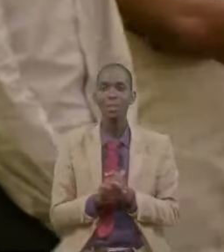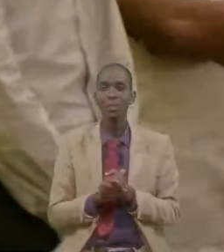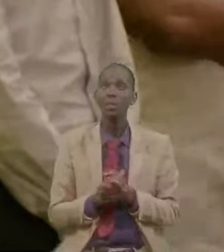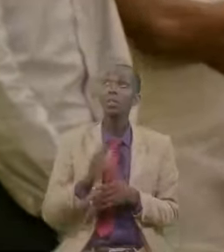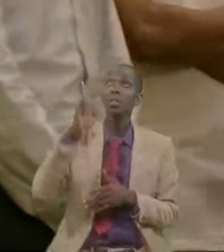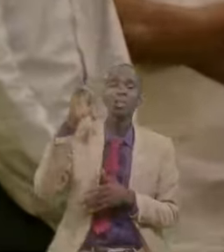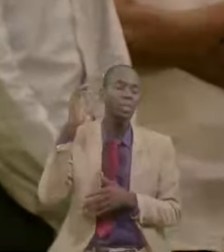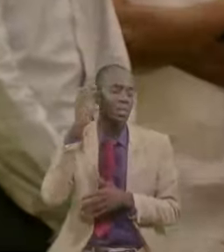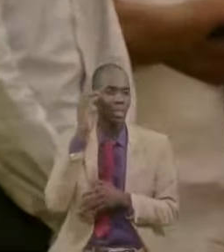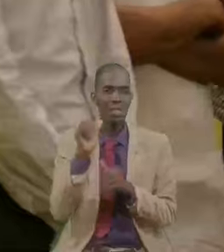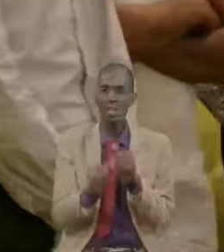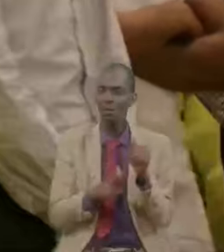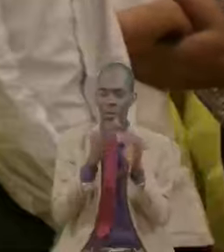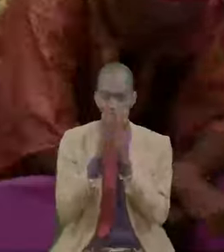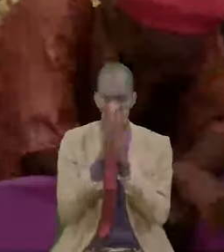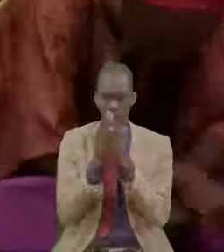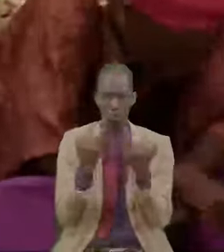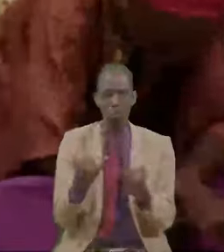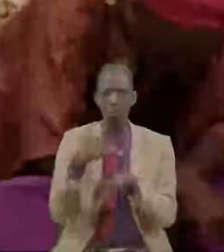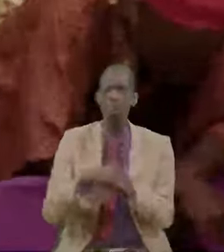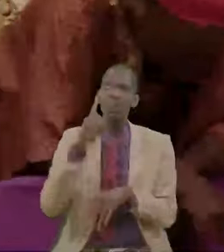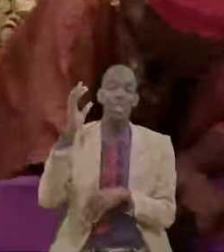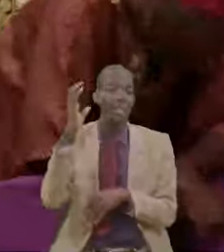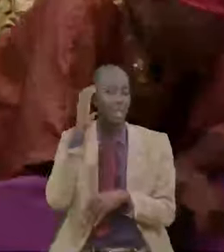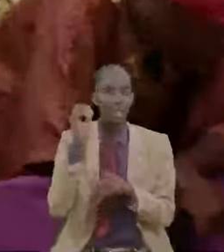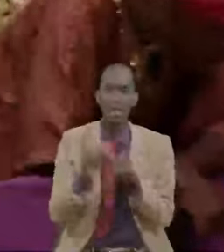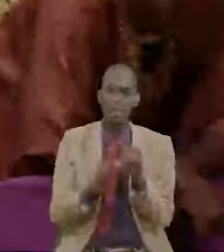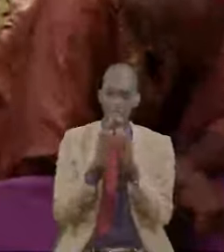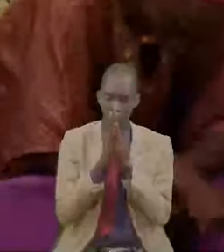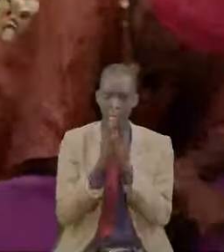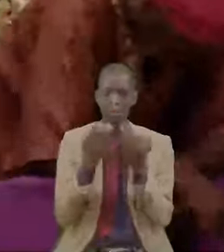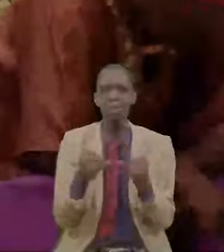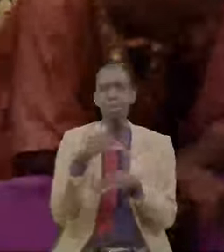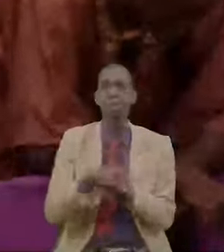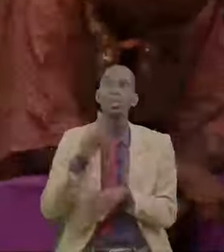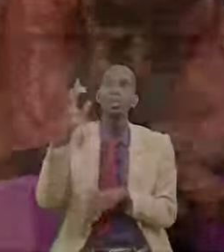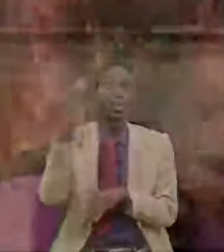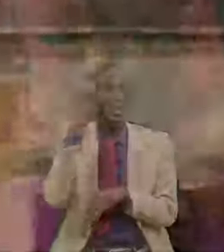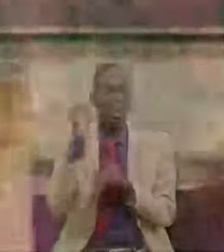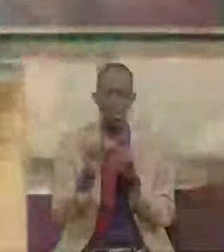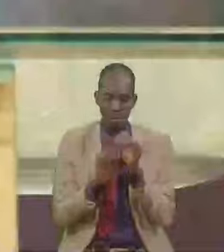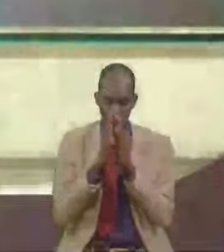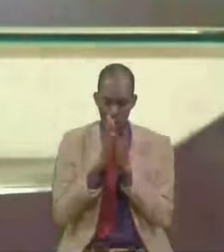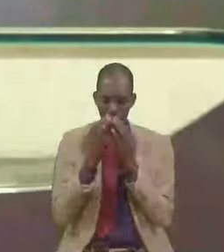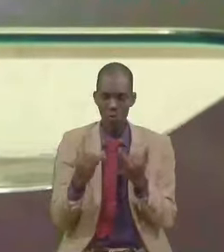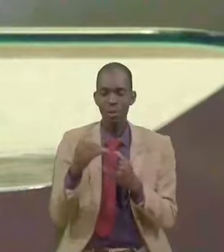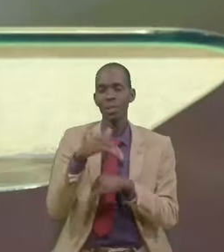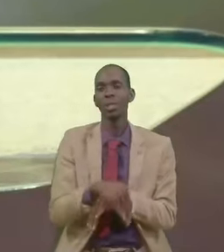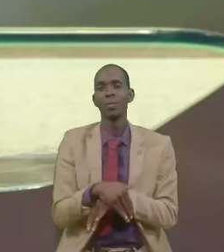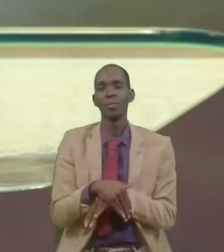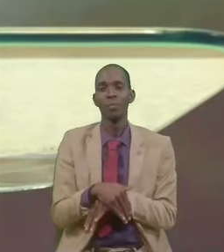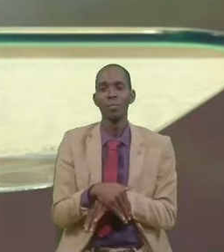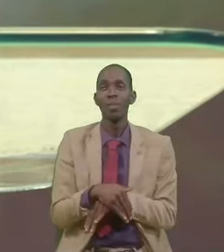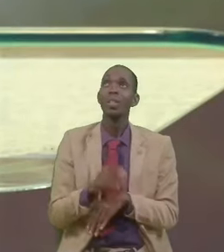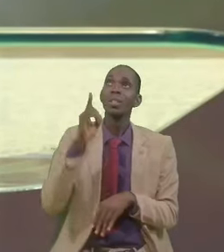Le Seigneur exauce toutes les prières ce jour. Il exauce toutes les prières ce jour. Il exauce toutes les prières ce jour. Il